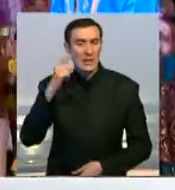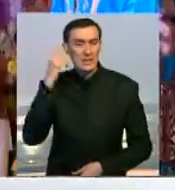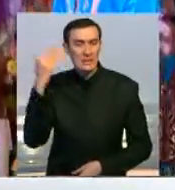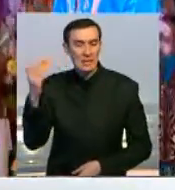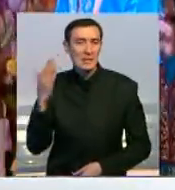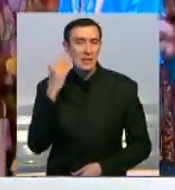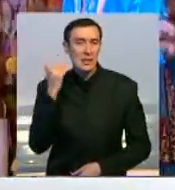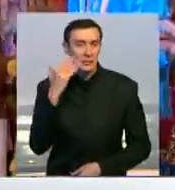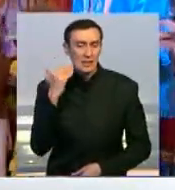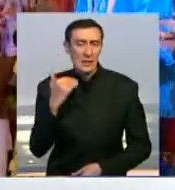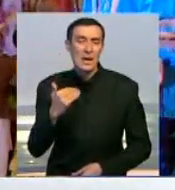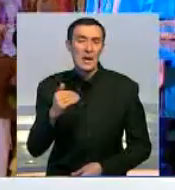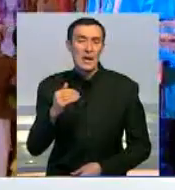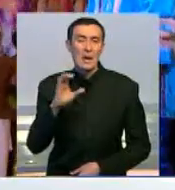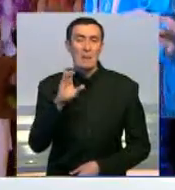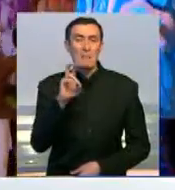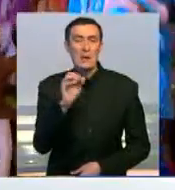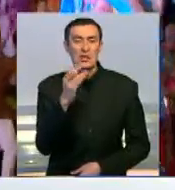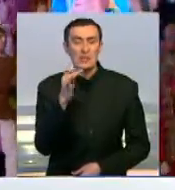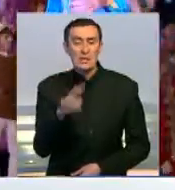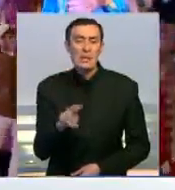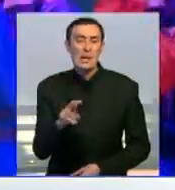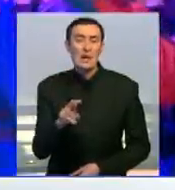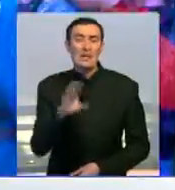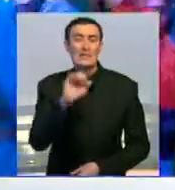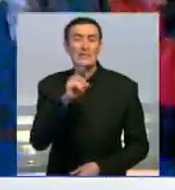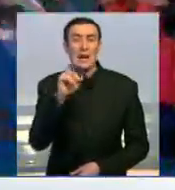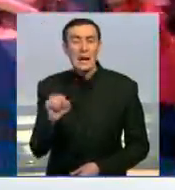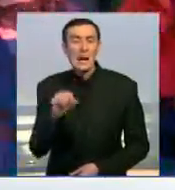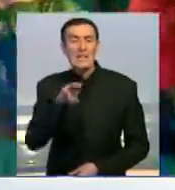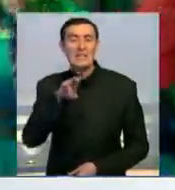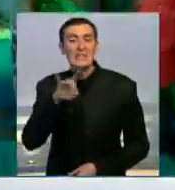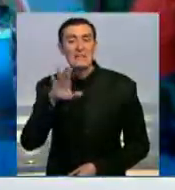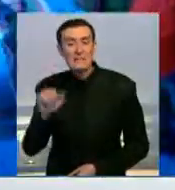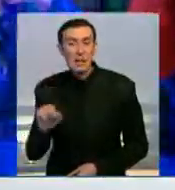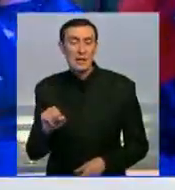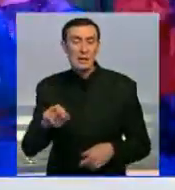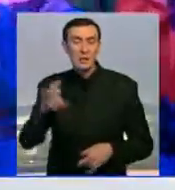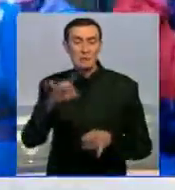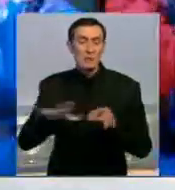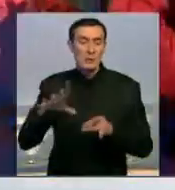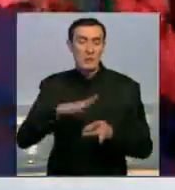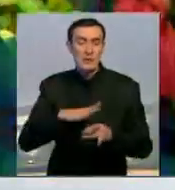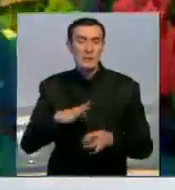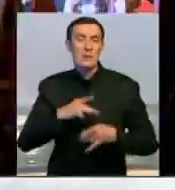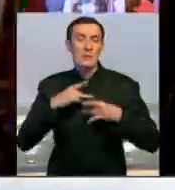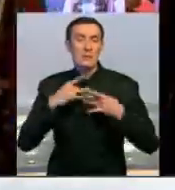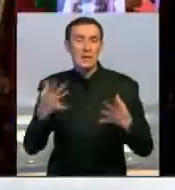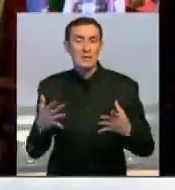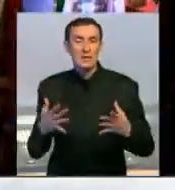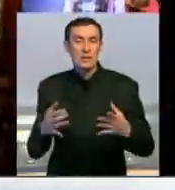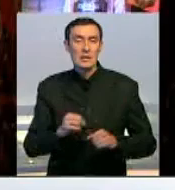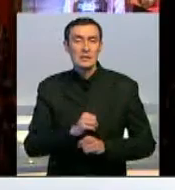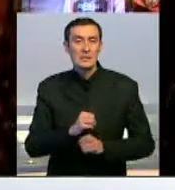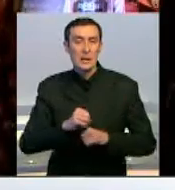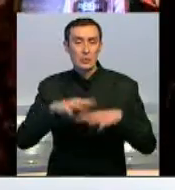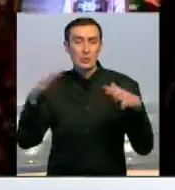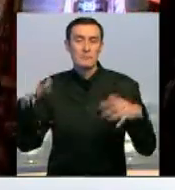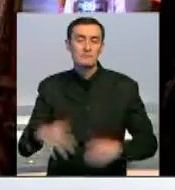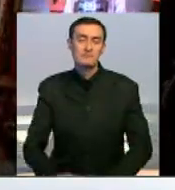Кыргызстана, Татарстана, Башкортостана, Саха-Якутии и Республики Тыва. Концерт продолжил праздничный салют.